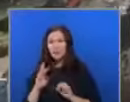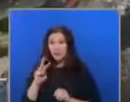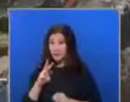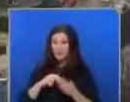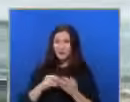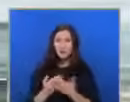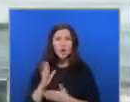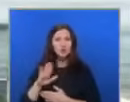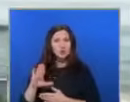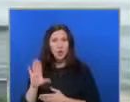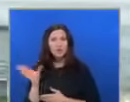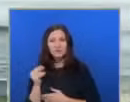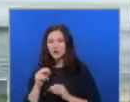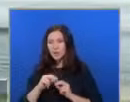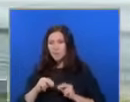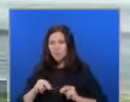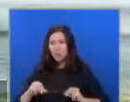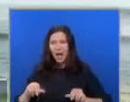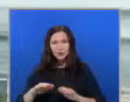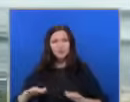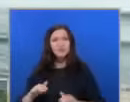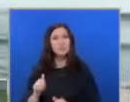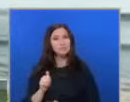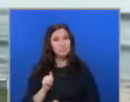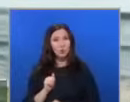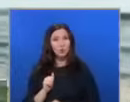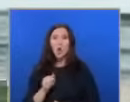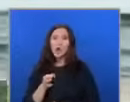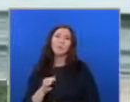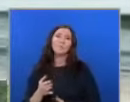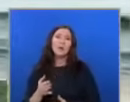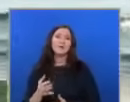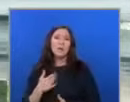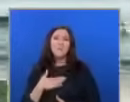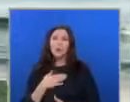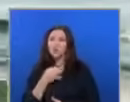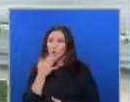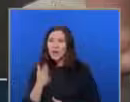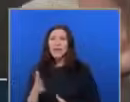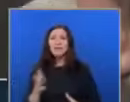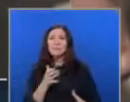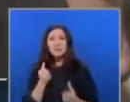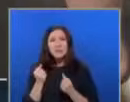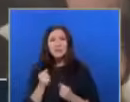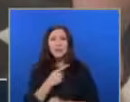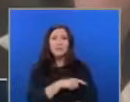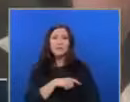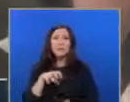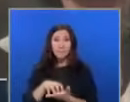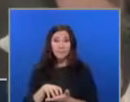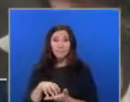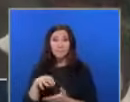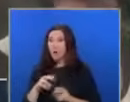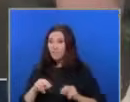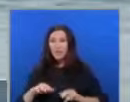на сезона. Всички плажове са сигурни, обезопасени, обезпечени с спасители и медицински екипи. На плажовете с